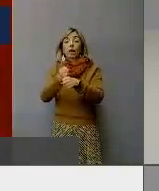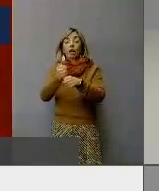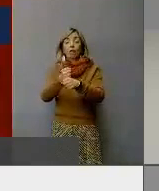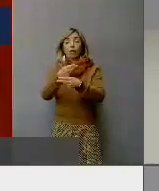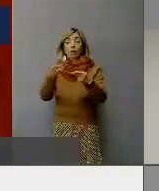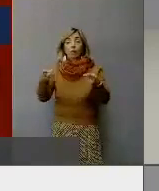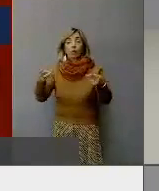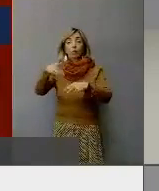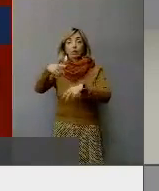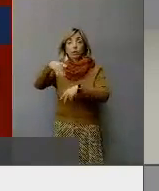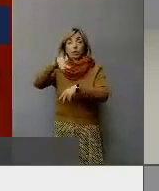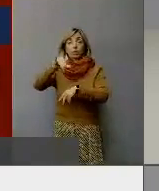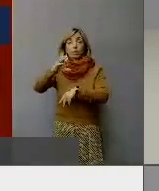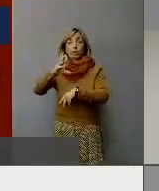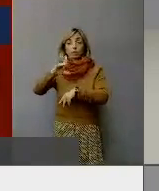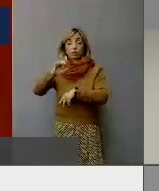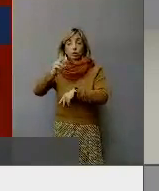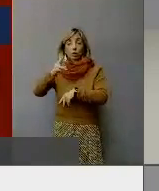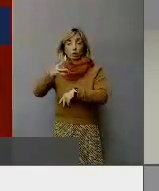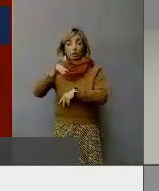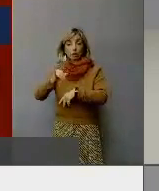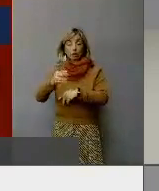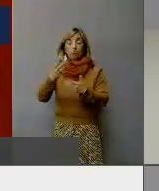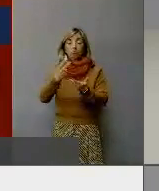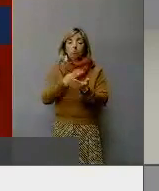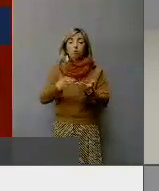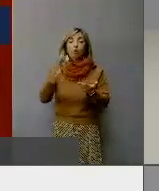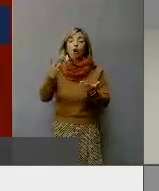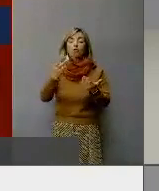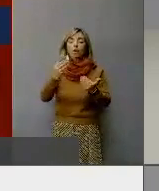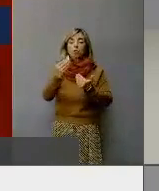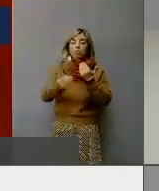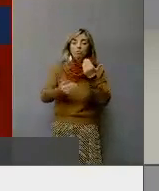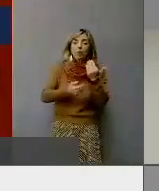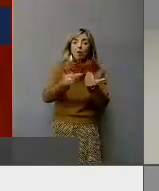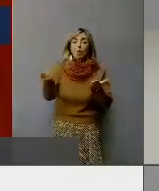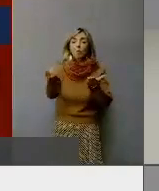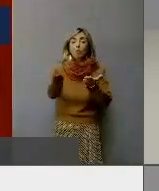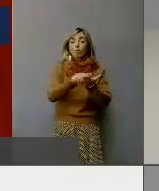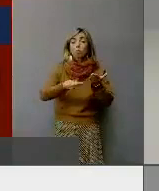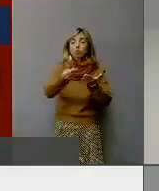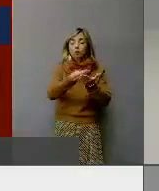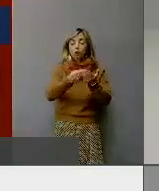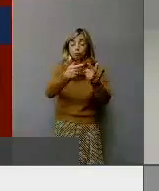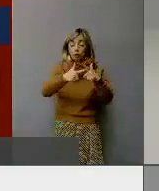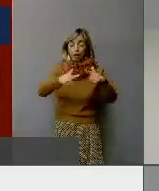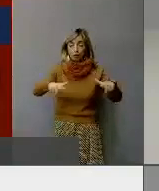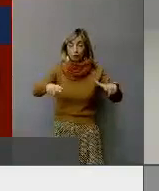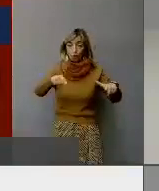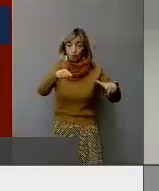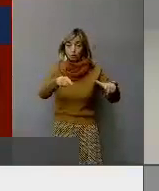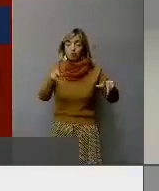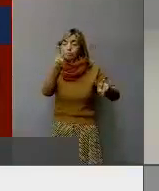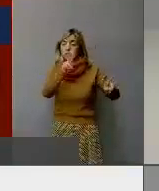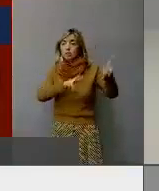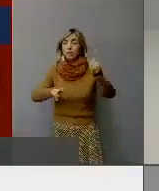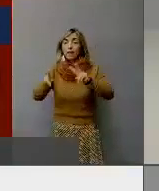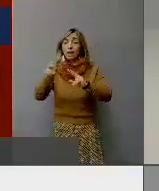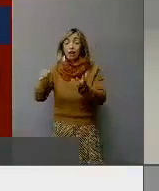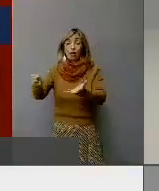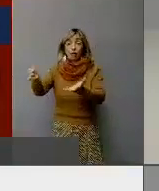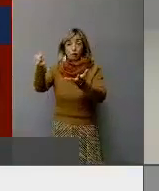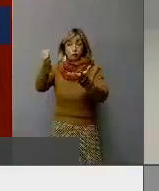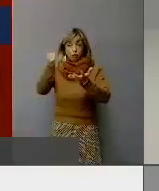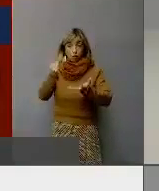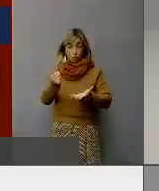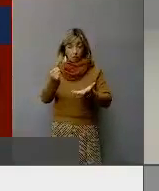sviluppare un progetto urbanistico su questo che va da reperire fondi al di là del quadro economico della metro che sono già a